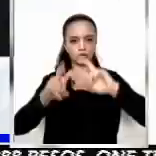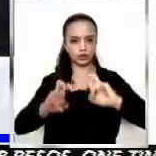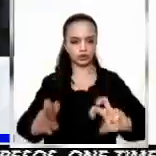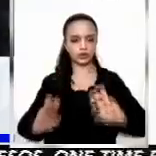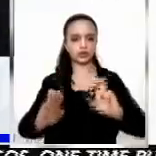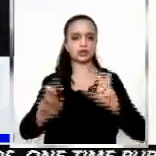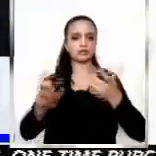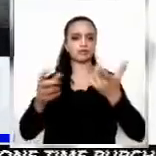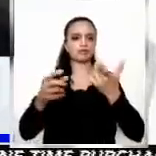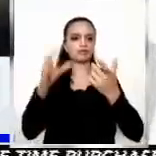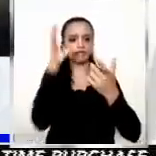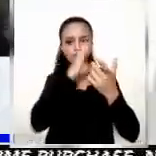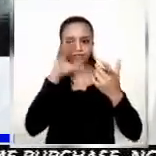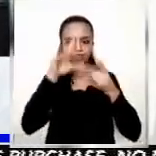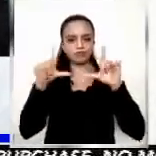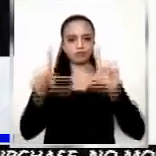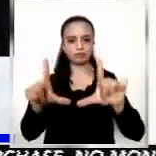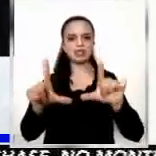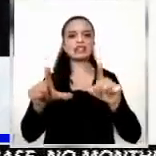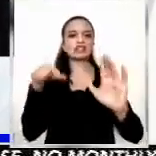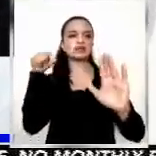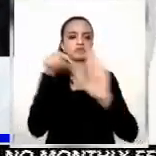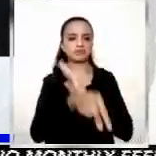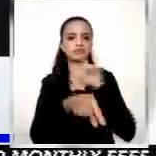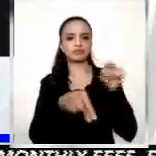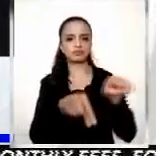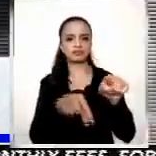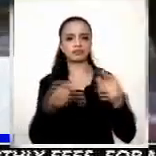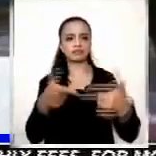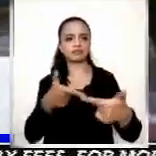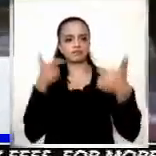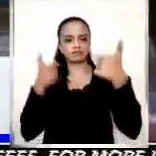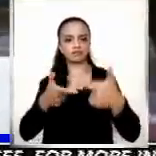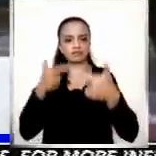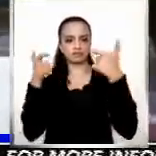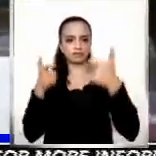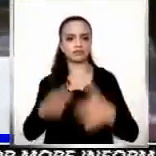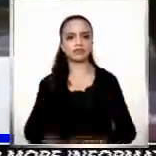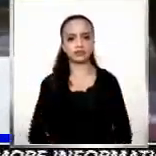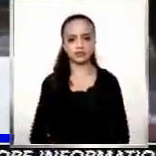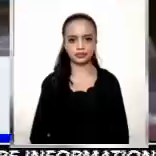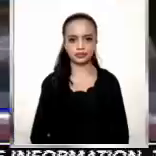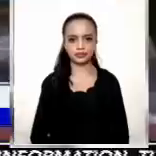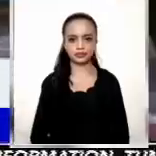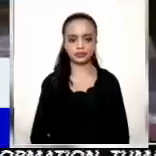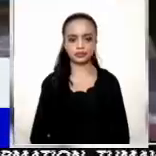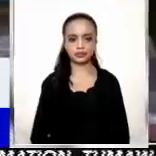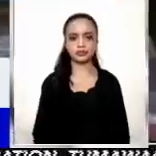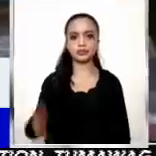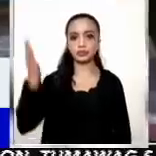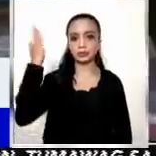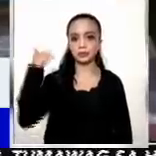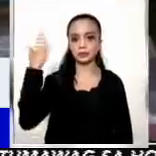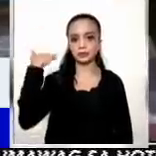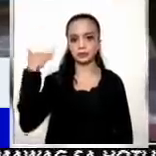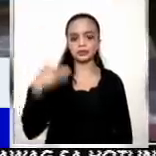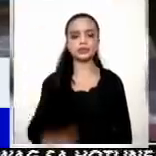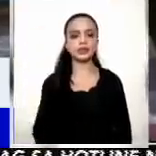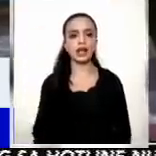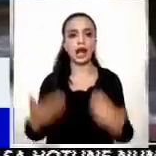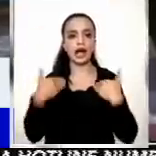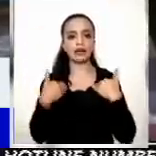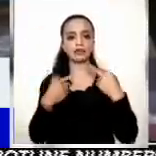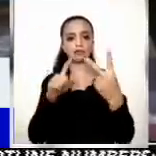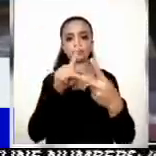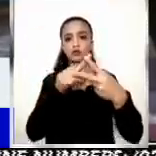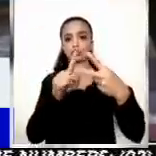mga napatay na pulis sa di umano'y palitan ng putok sa alkalde. That time, sir, two options kasi yung